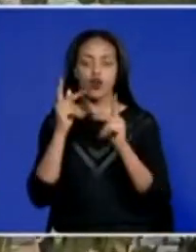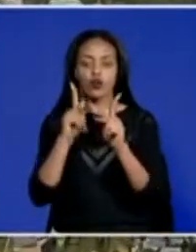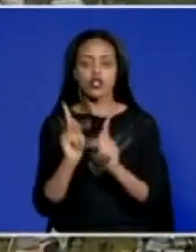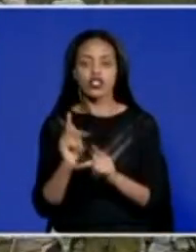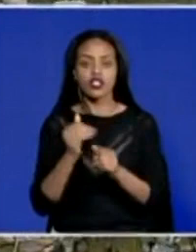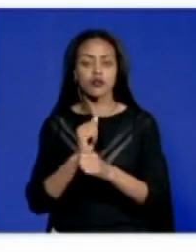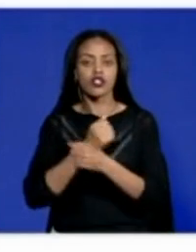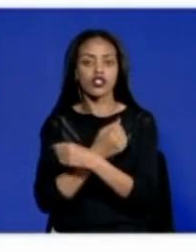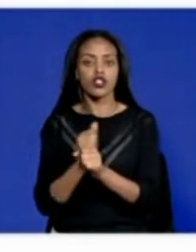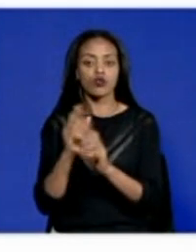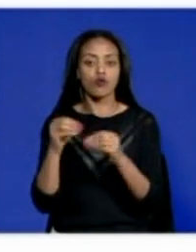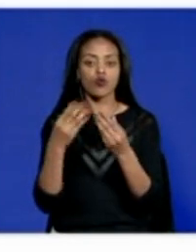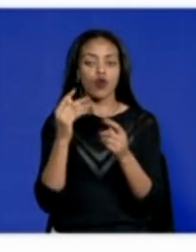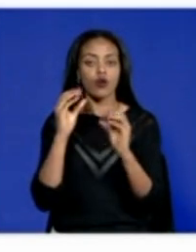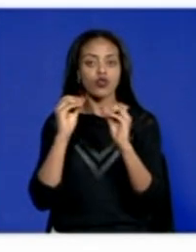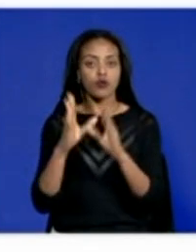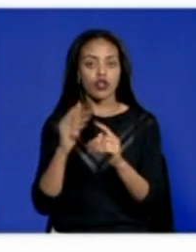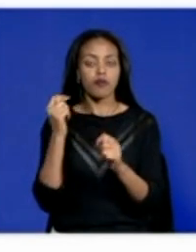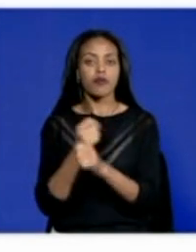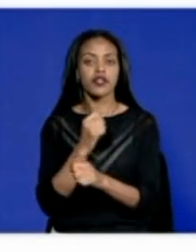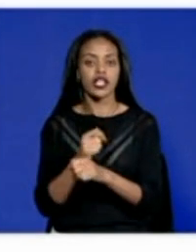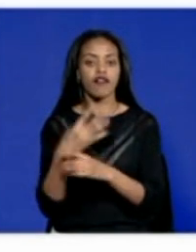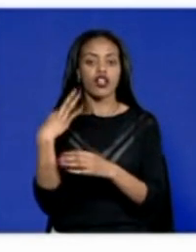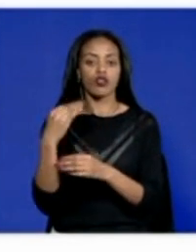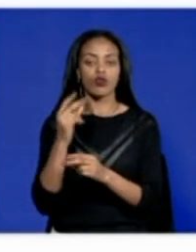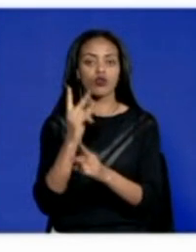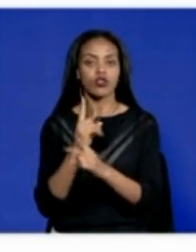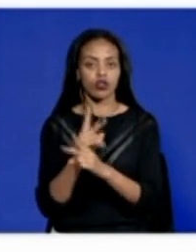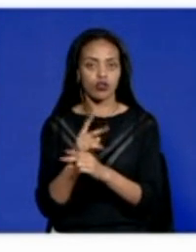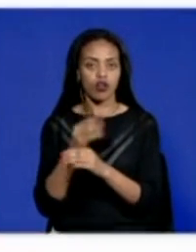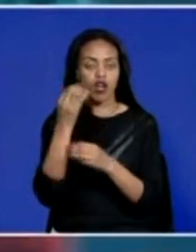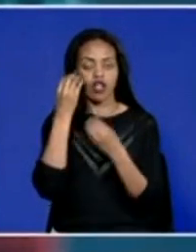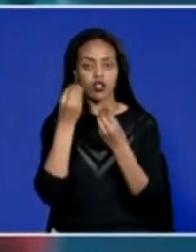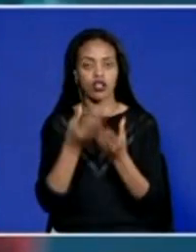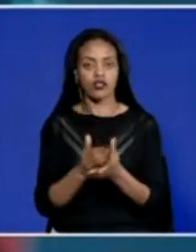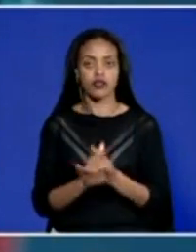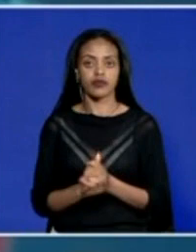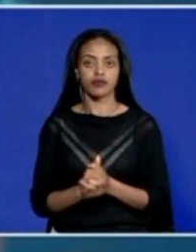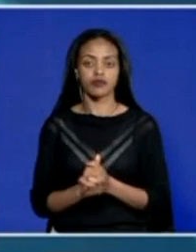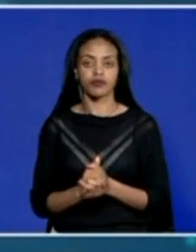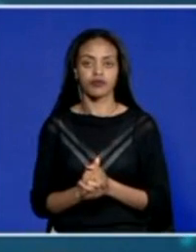ምእንተ ድሕንነቱ እቶም ዝወሃቡ ኣስተምህሮታት ብምትግባር ጥዕንኡ ሕስ ክገብር ድማ ኣተሓሳሲባን